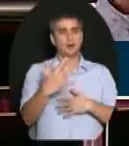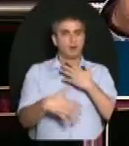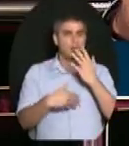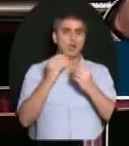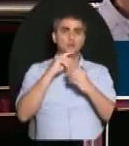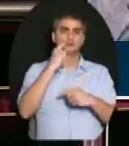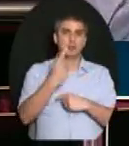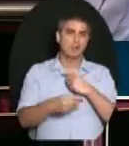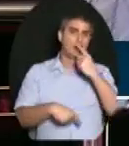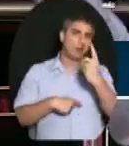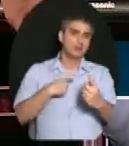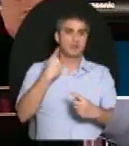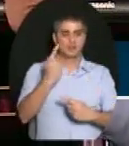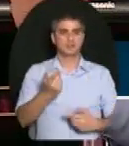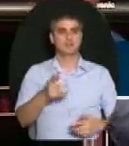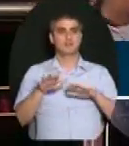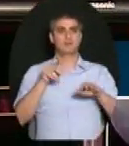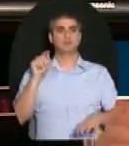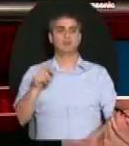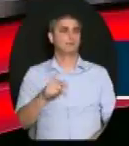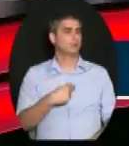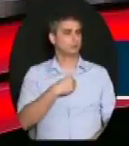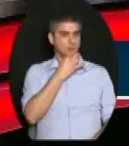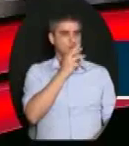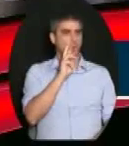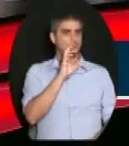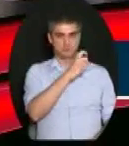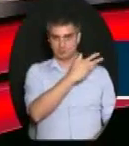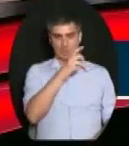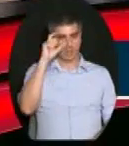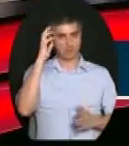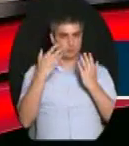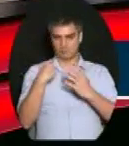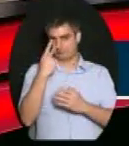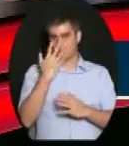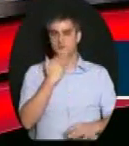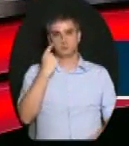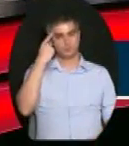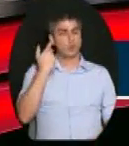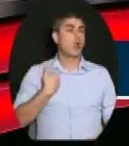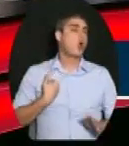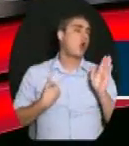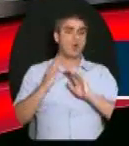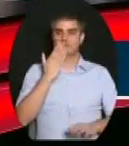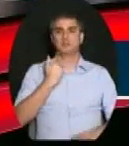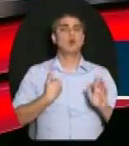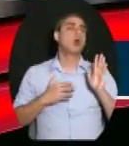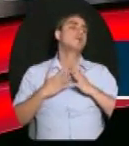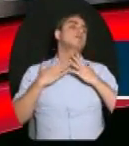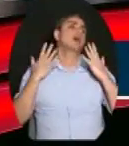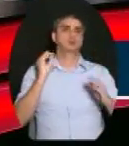עוד שנה. אז אני אשאל אותך את אותה שאלה ששאלתי את רוני סופר. אבו מאזן, ואנחנו ראינו מה הישראלים חושבים, רוב הישראלים, רוב